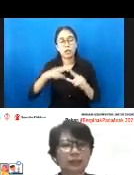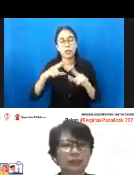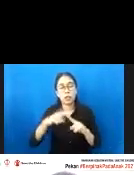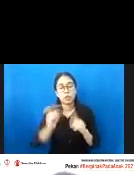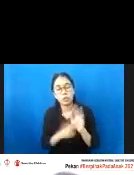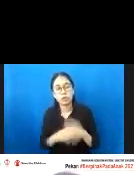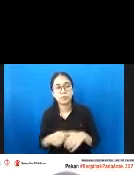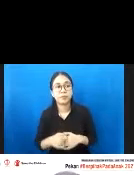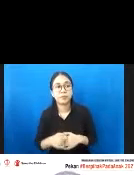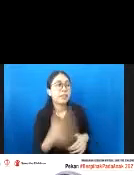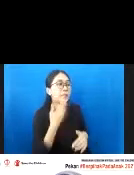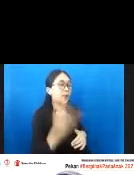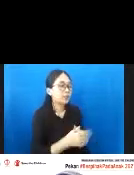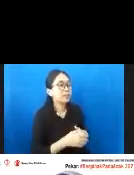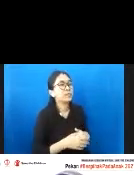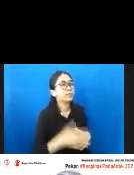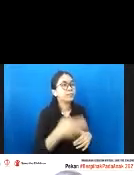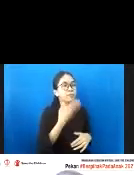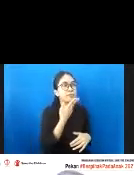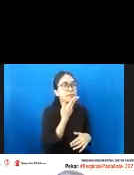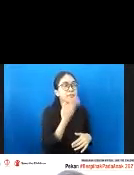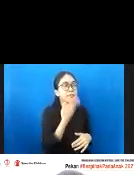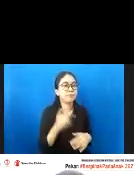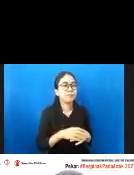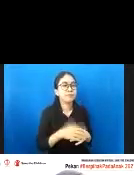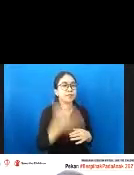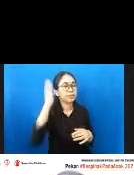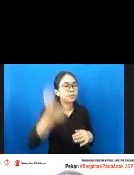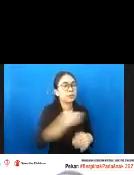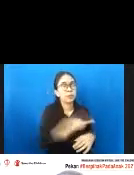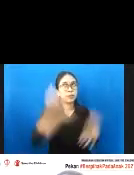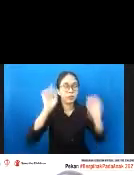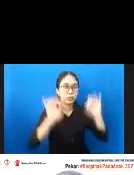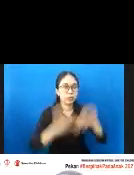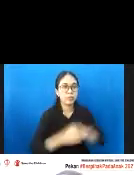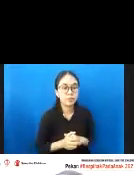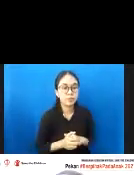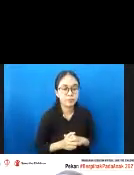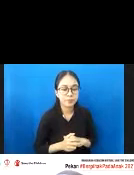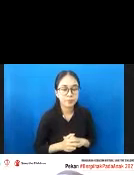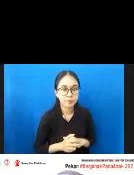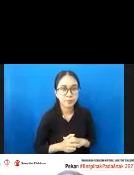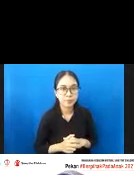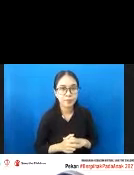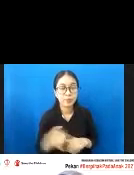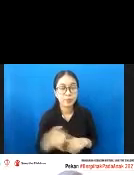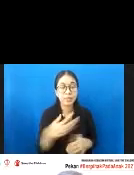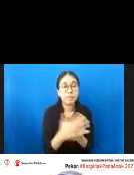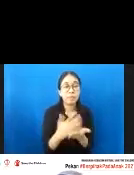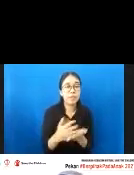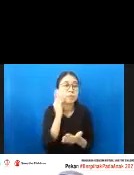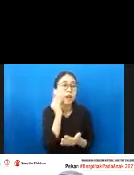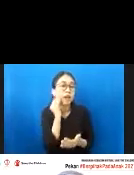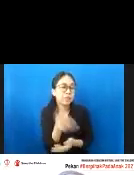Teh Heni. Bismillahirrahmanirrahim. Assalamualaikum warahmatullahi wabarakatuh. Mungkin di sini berbagi sedikit pengalaman mungkin